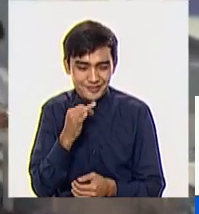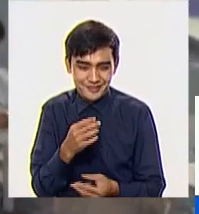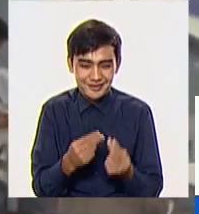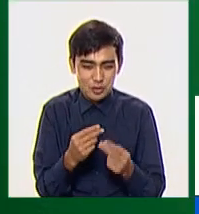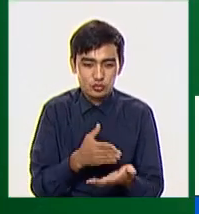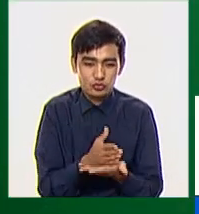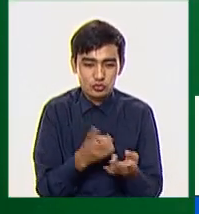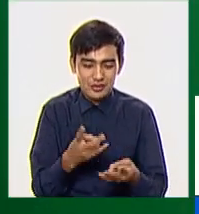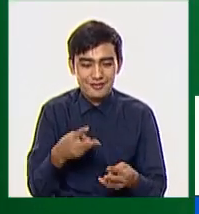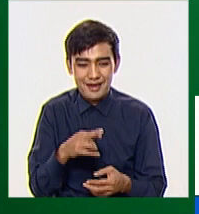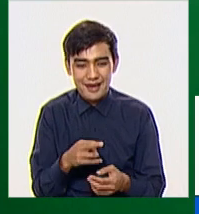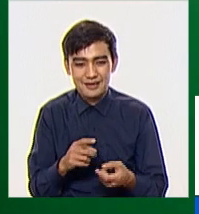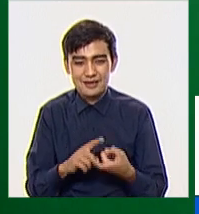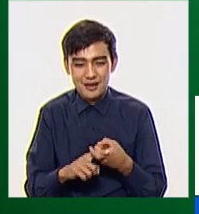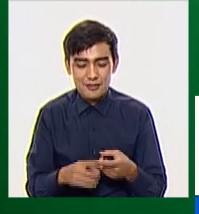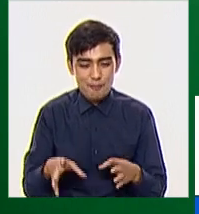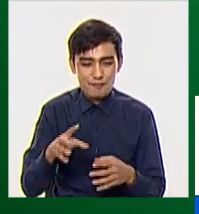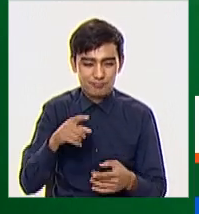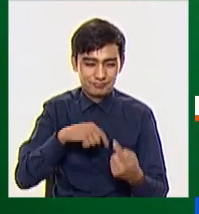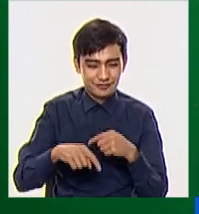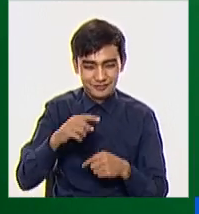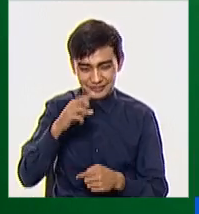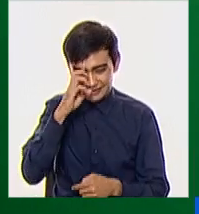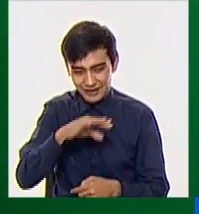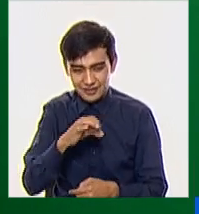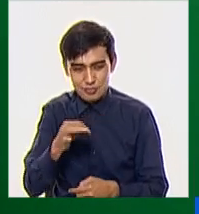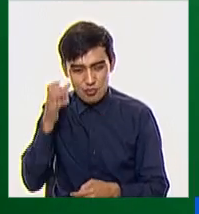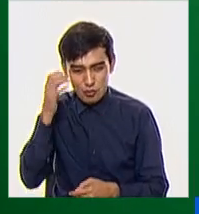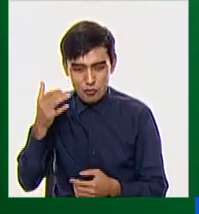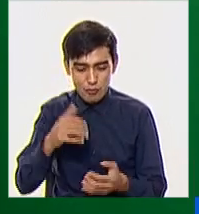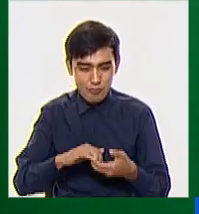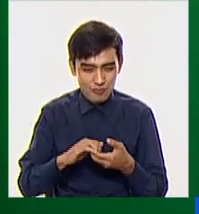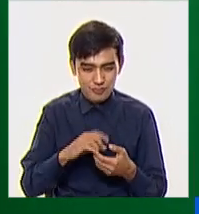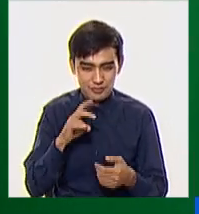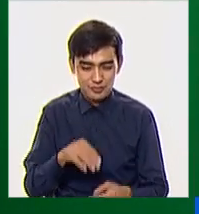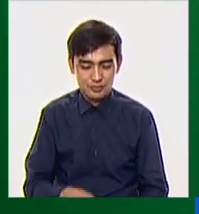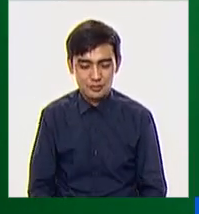должны служить платформой для сотрудничества между странами, а не инструментом политической борьбы.